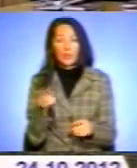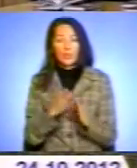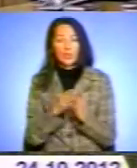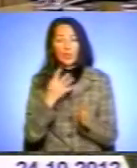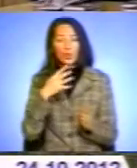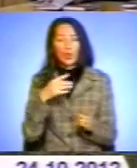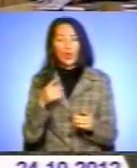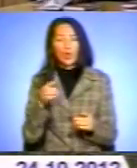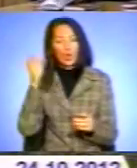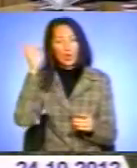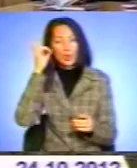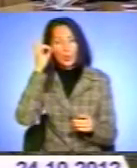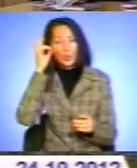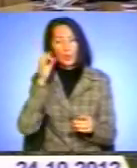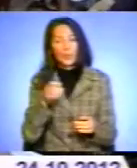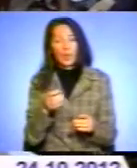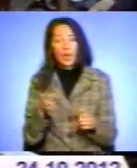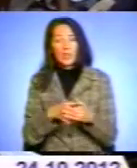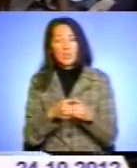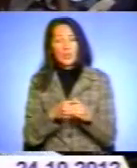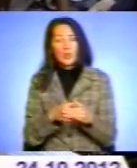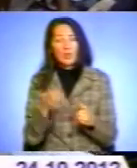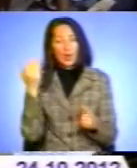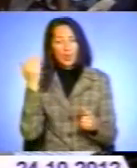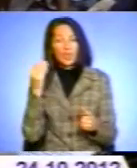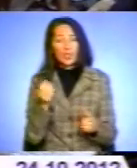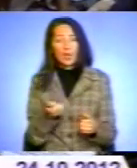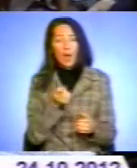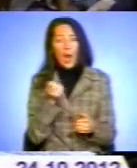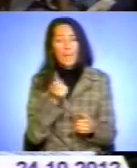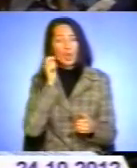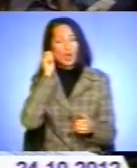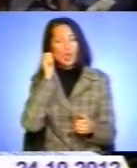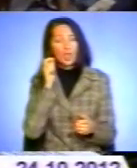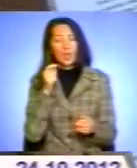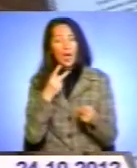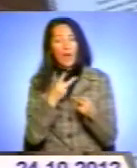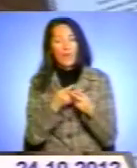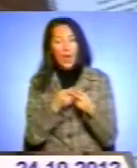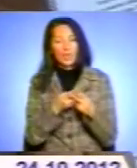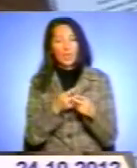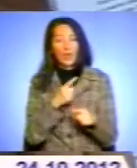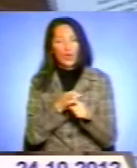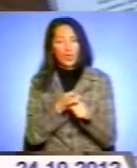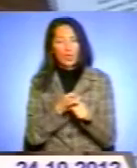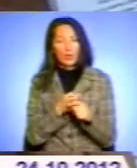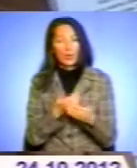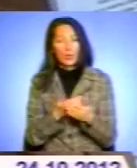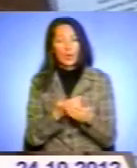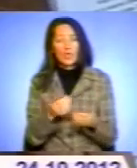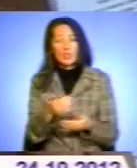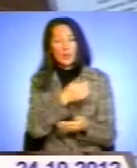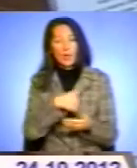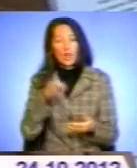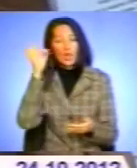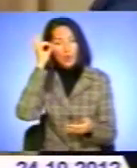Української спілки колишніх малолітніх в'язнів фашизму близько 15 років збирало спогади Української спілки колишніх малолітніх в'язнів